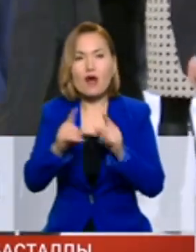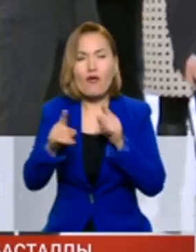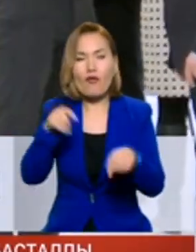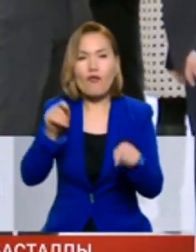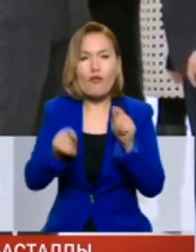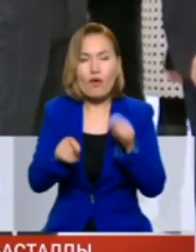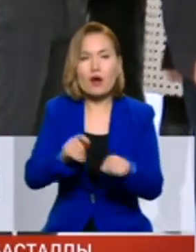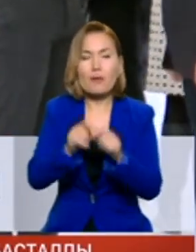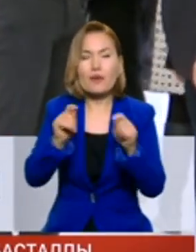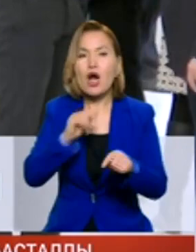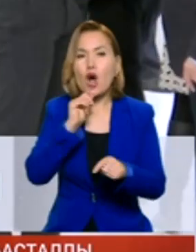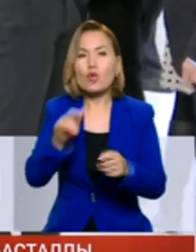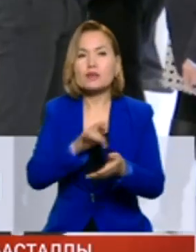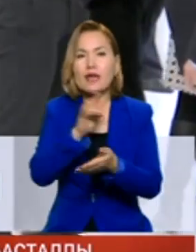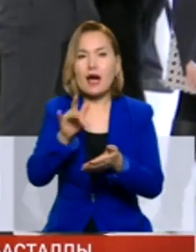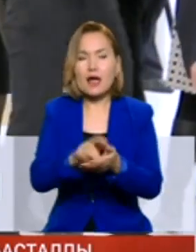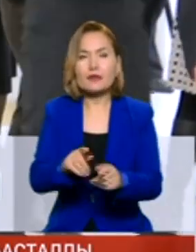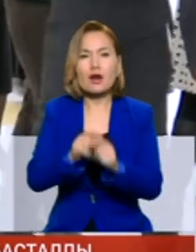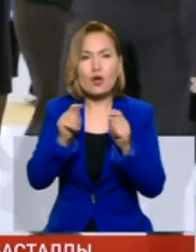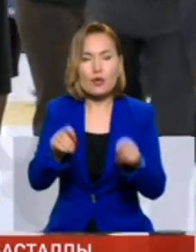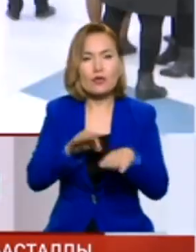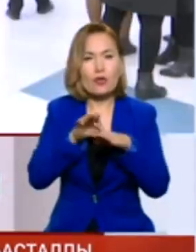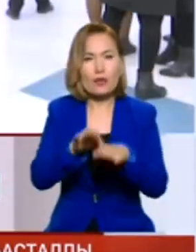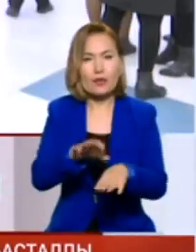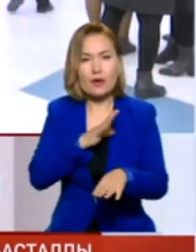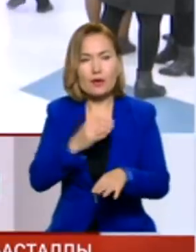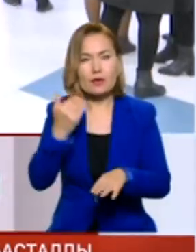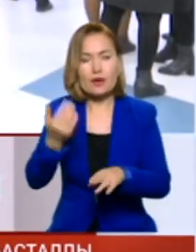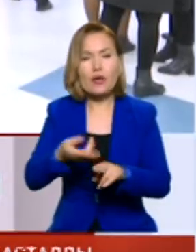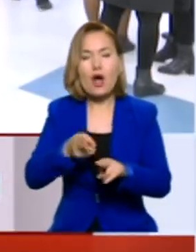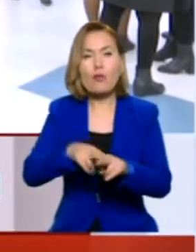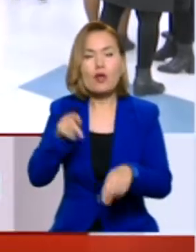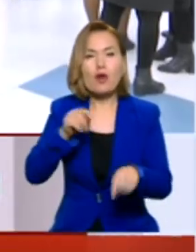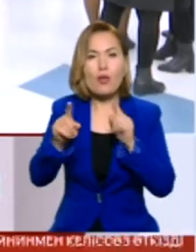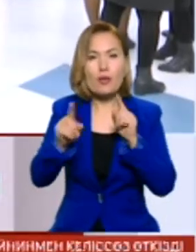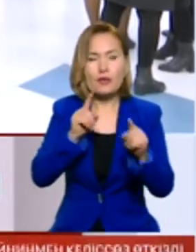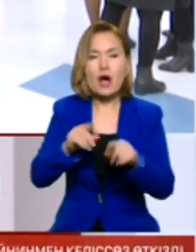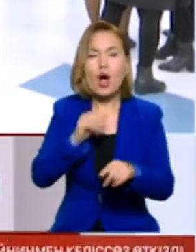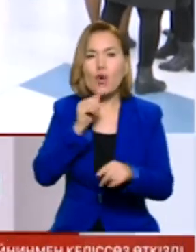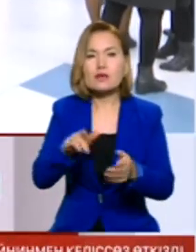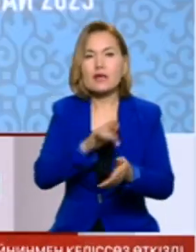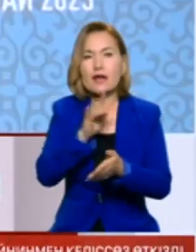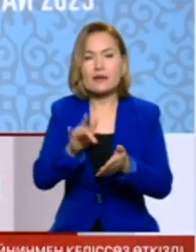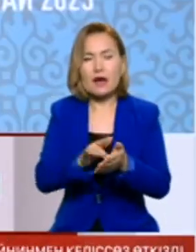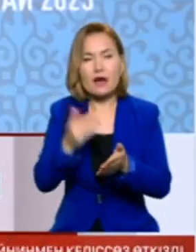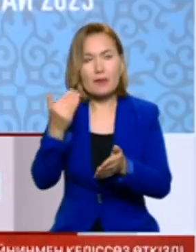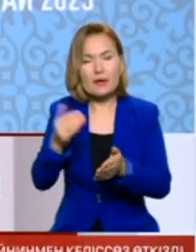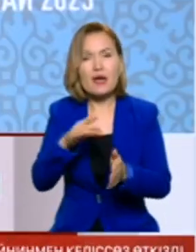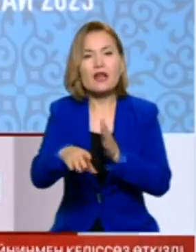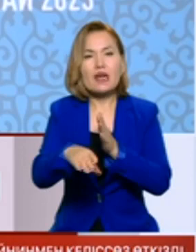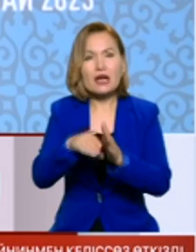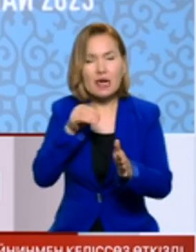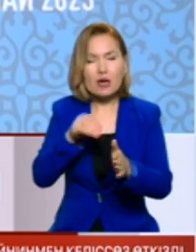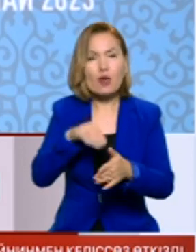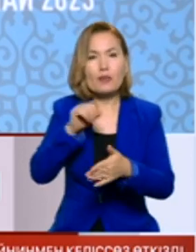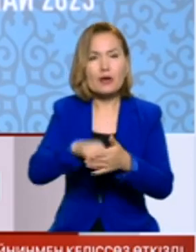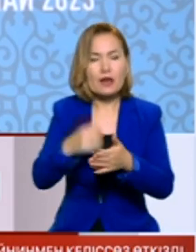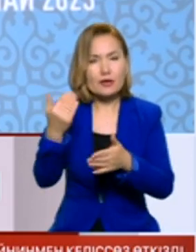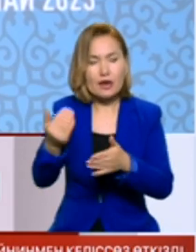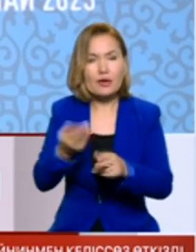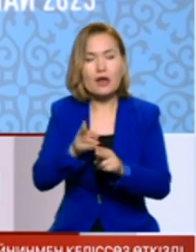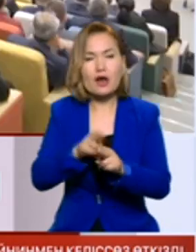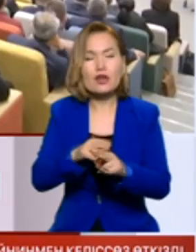форум Қостанай қаласында өткізіліп отыр. Бұл Қостанай қаласының таңдалу себебі